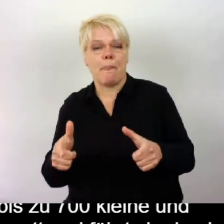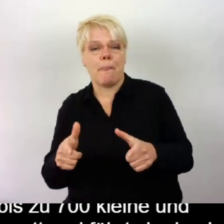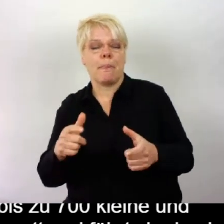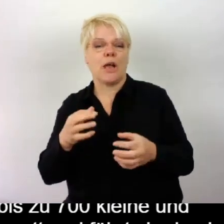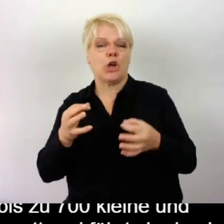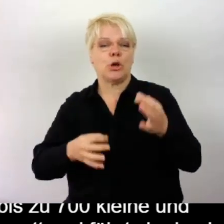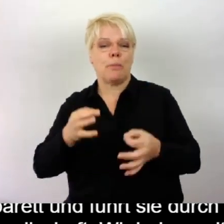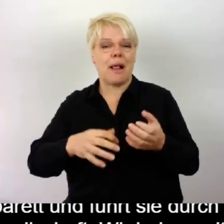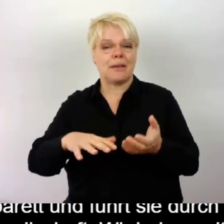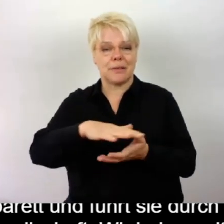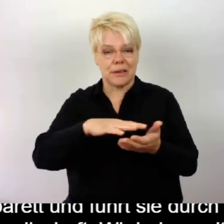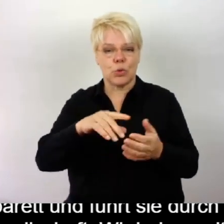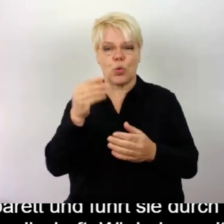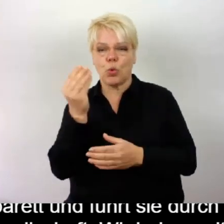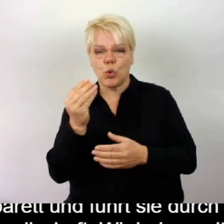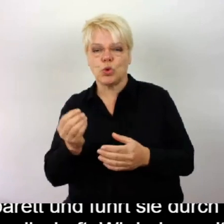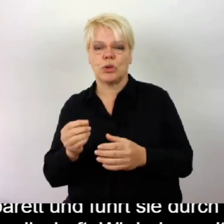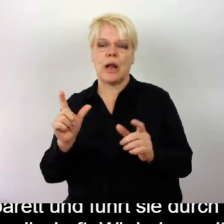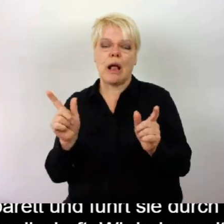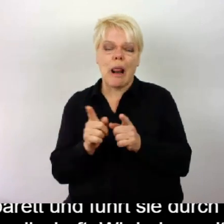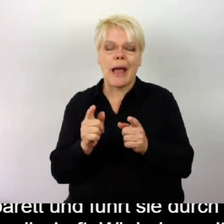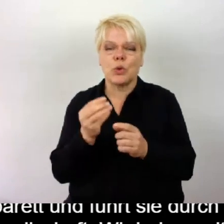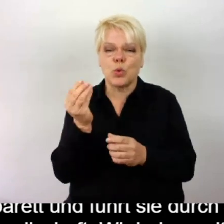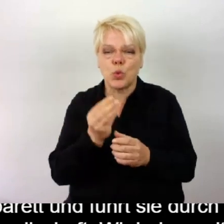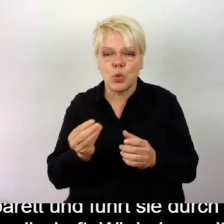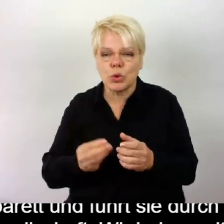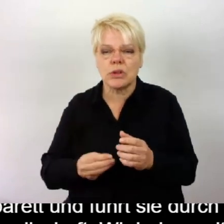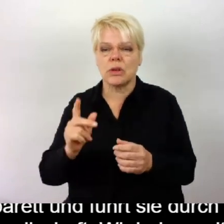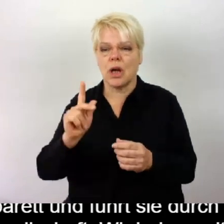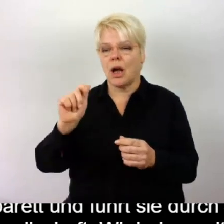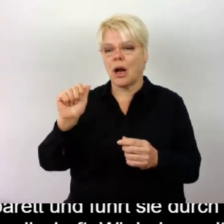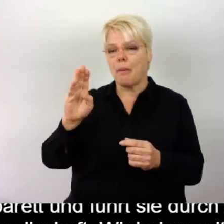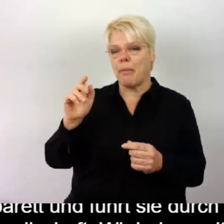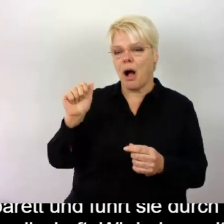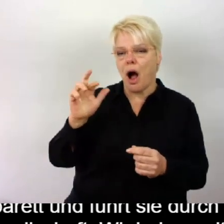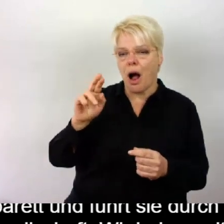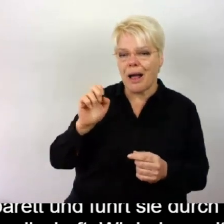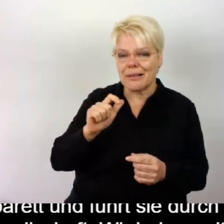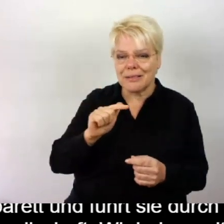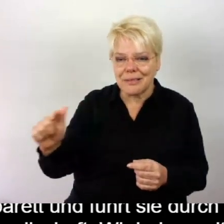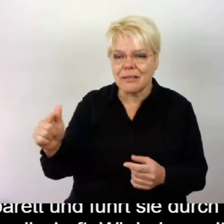noch führen wirst. Insgesamt 10 Millionen nehmen wir in die Hand, um